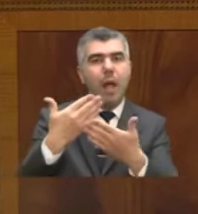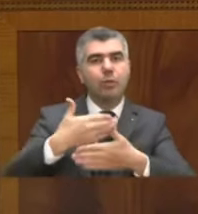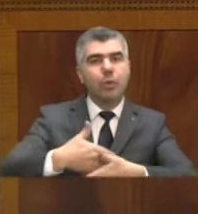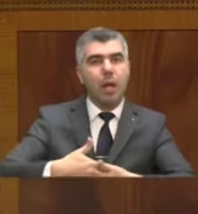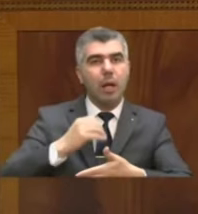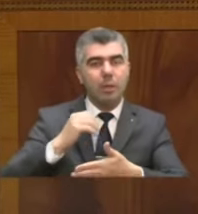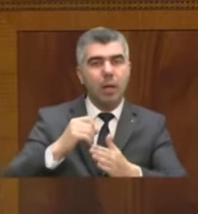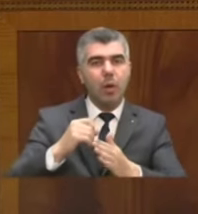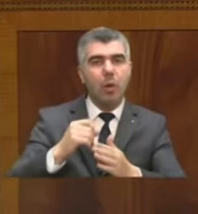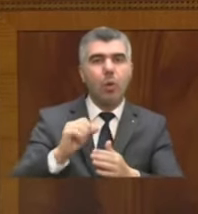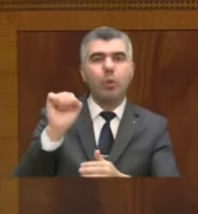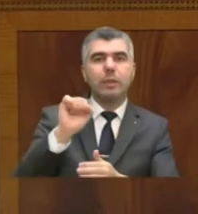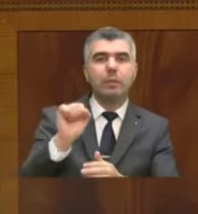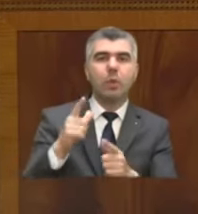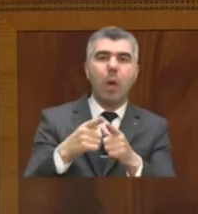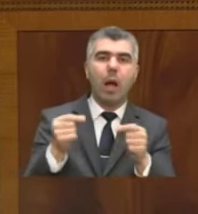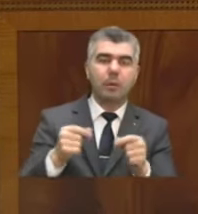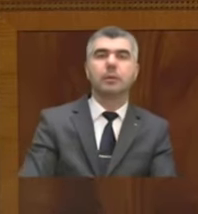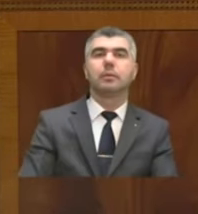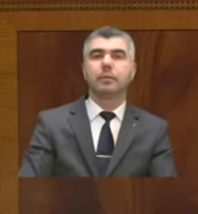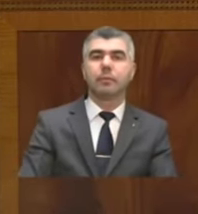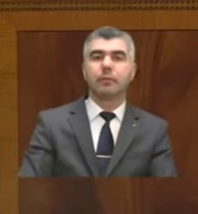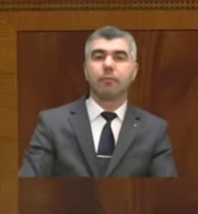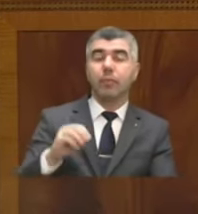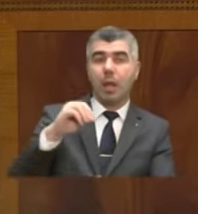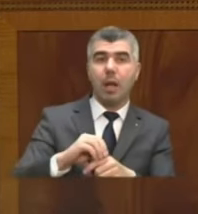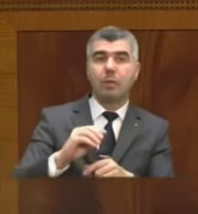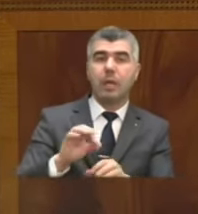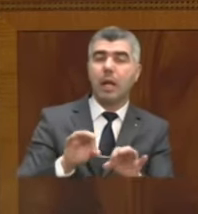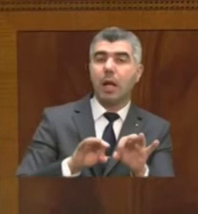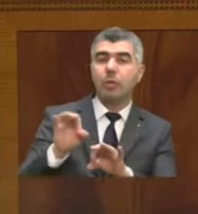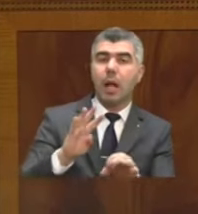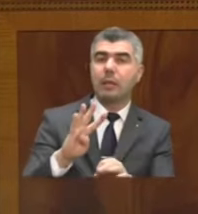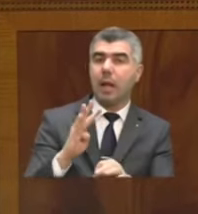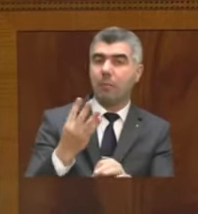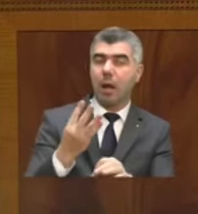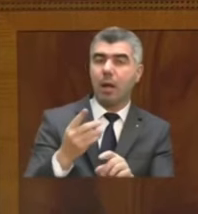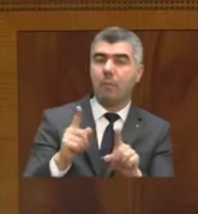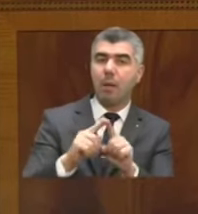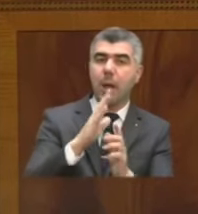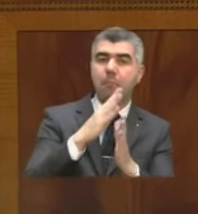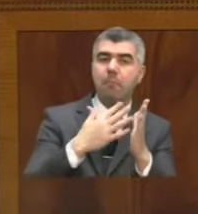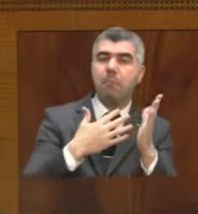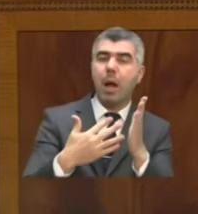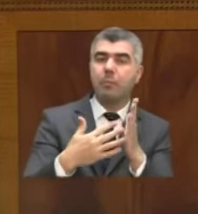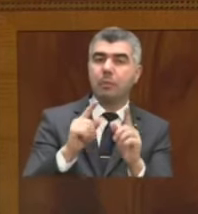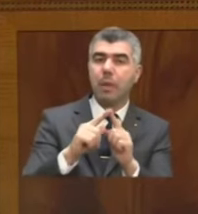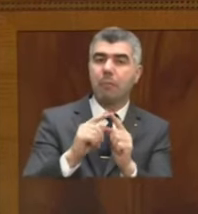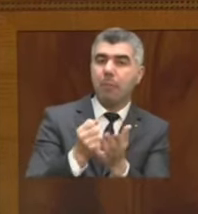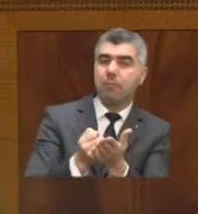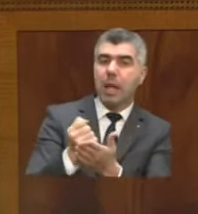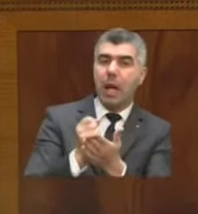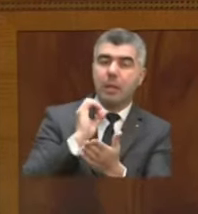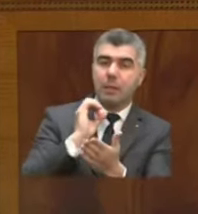وعطل نهاية الأسبوع. الإجراء الرابع هو مراجعة برمجة الامتحانات الموحدة